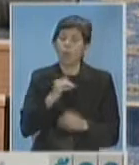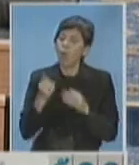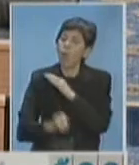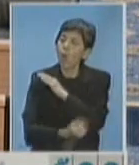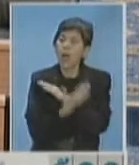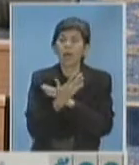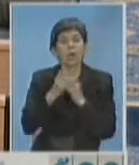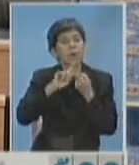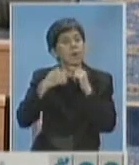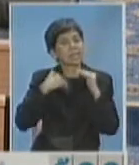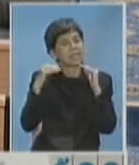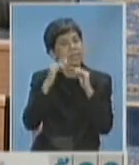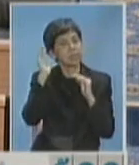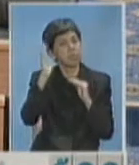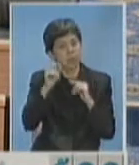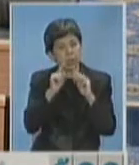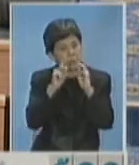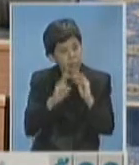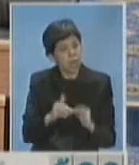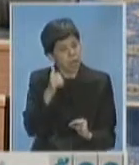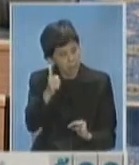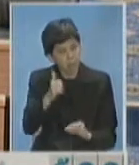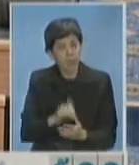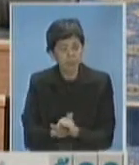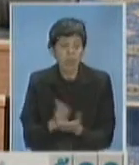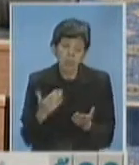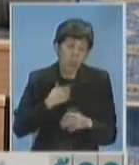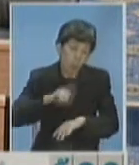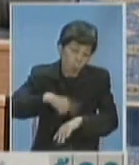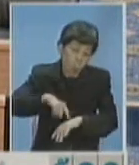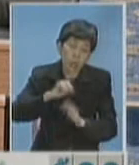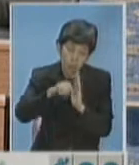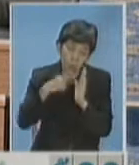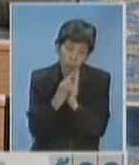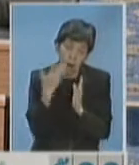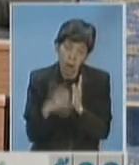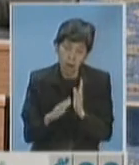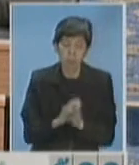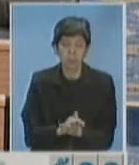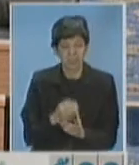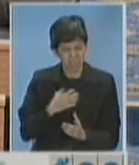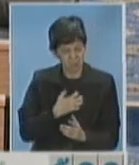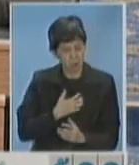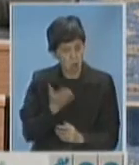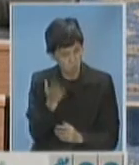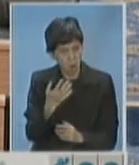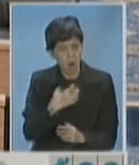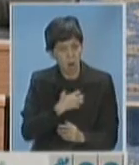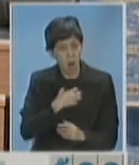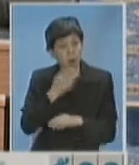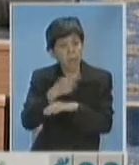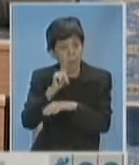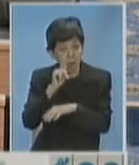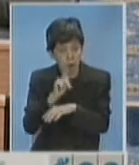กาสให้เพื่อนได้มีสิทธิ์ในการอภิปรายในรายมาตรานั้นๆบ้างนะครับเพราะท่านเนี่ยใช้เวลามาชั่วโมงกว่าแล้วนะครับก็ขอความกรุณาท่านประ